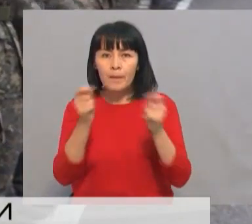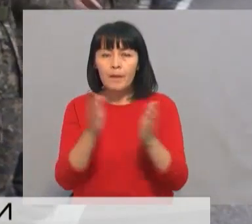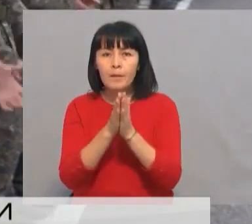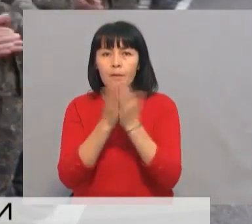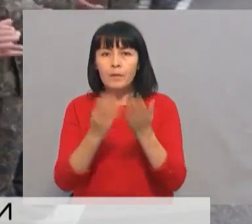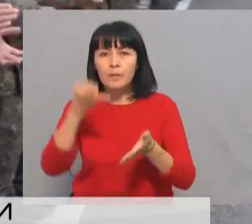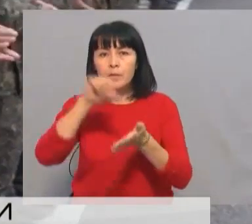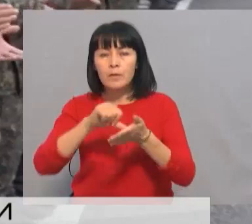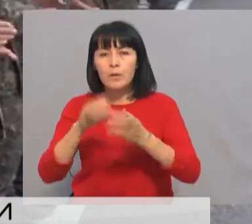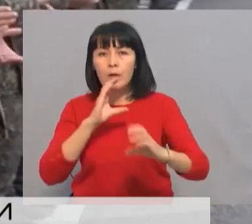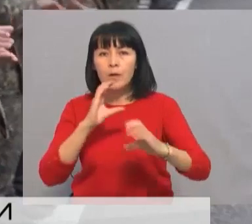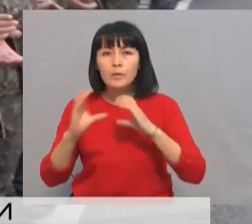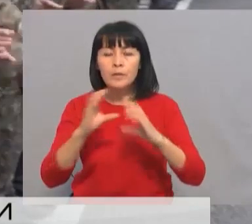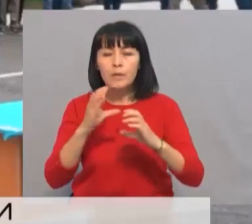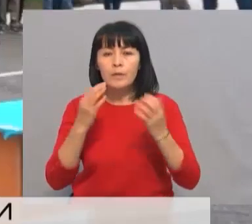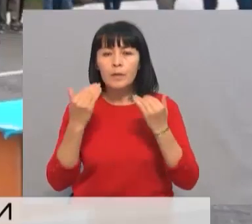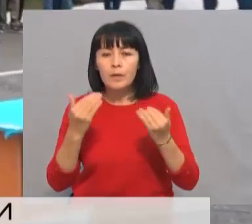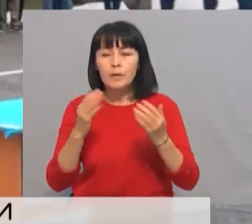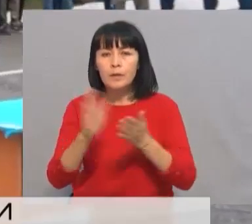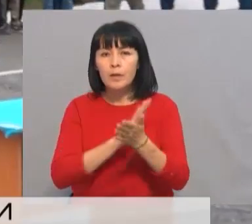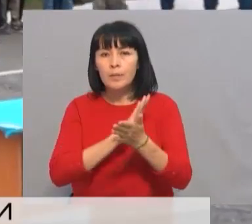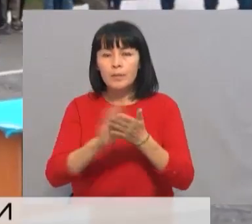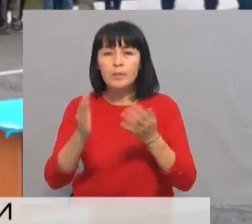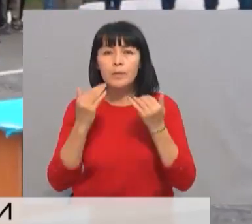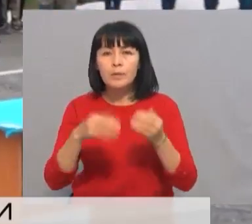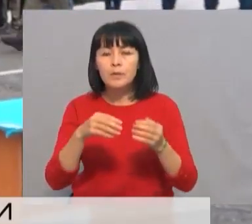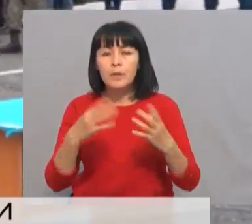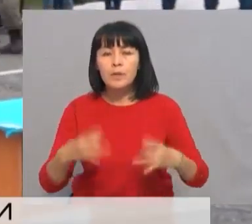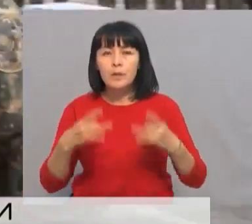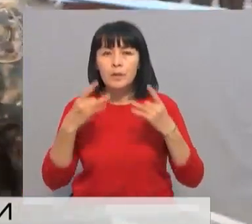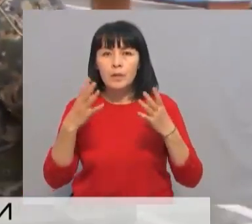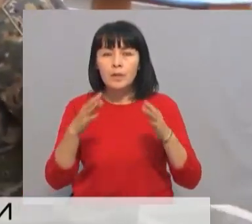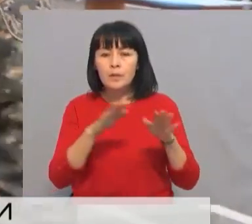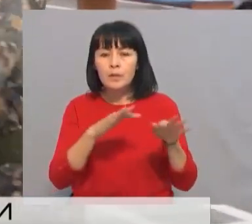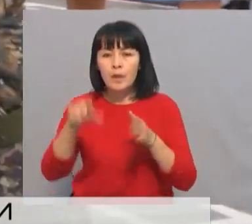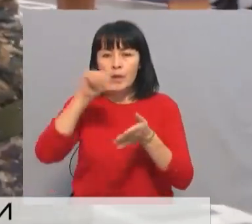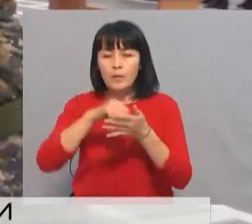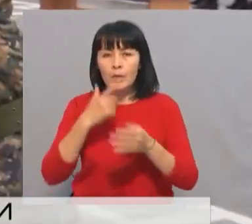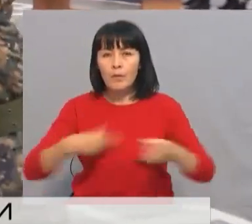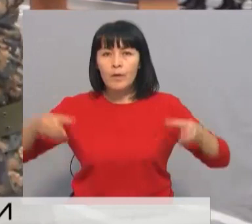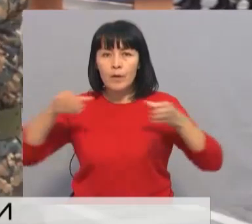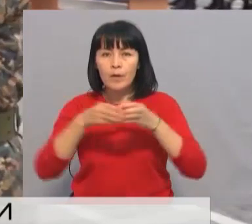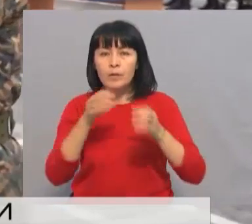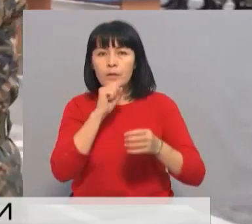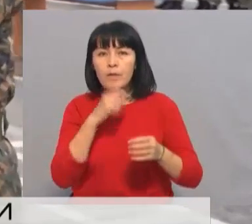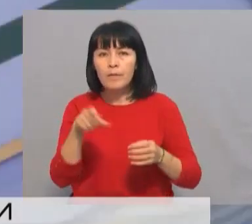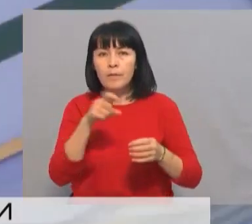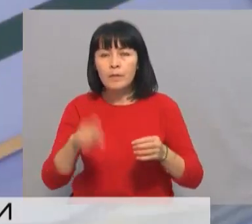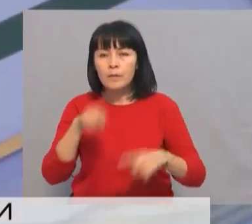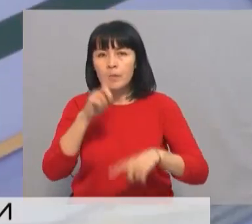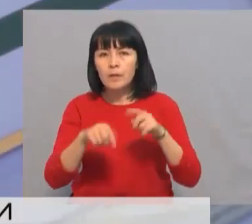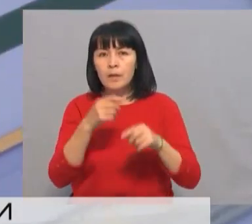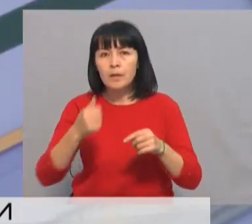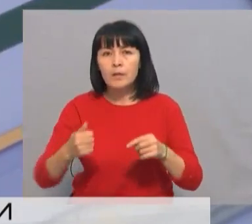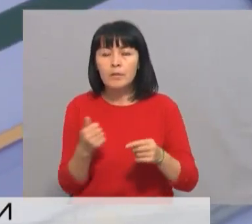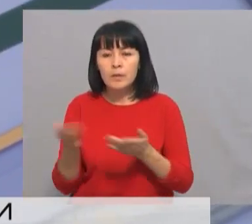о поступлении в высшее учебное заведение на бесплатной основе. На мероприятии приняли участие командование воинской части, ветераны, а также родные и